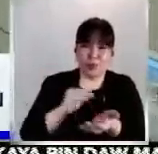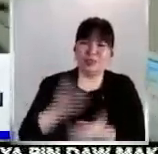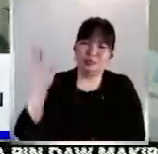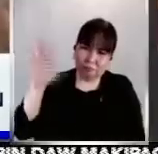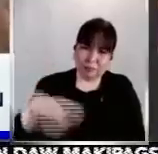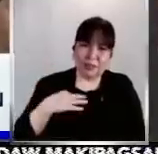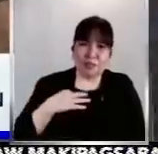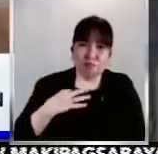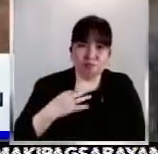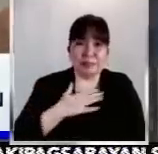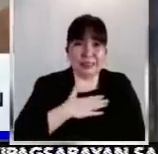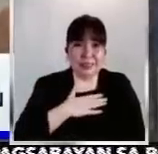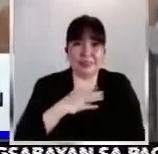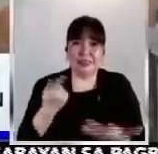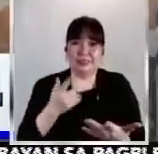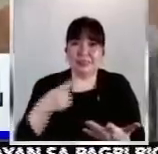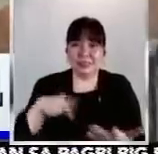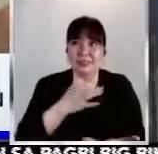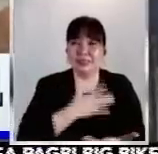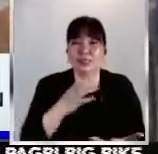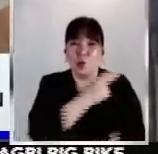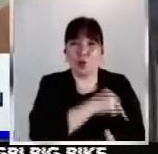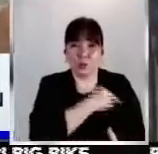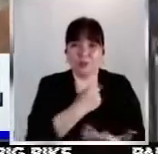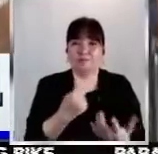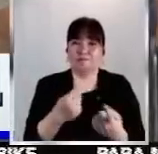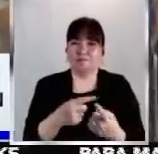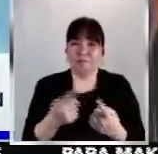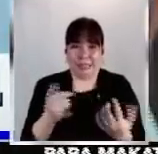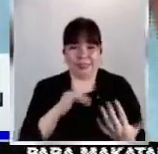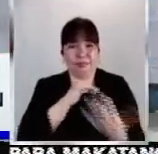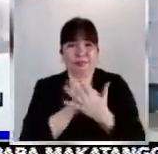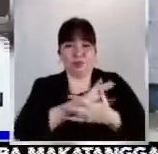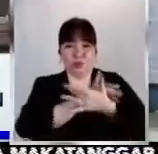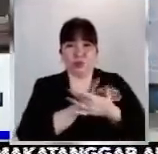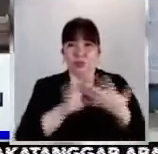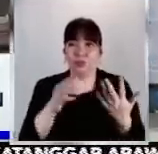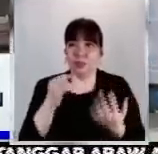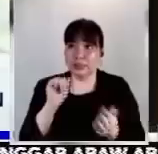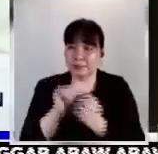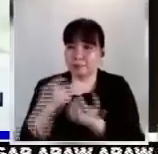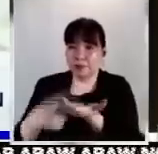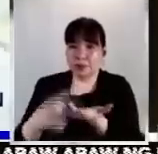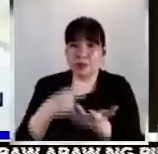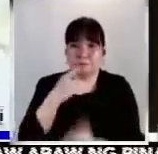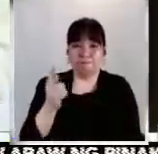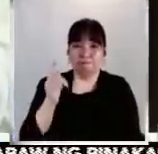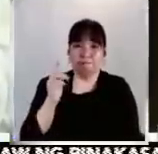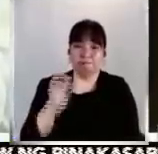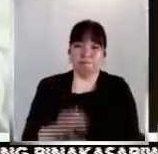COVID. Napag-usapan ng special risk allowance sa mga medical frontliner at maging ang Pangulo na liitan.